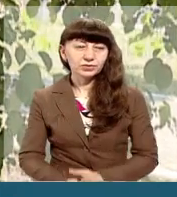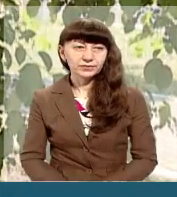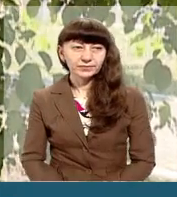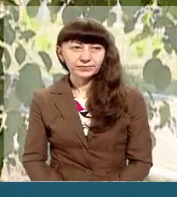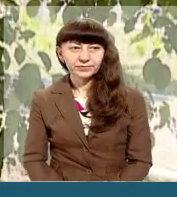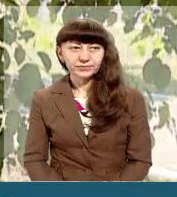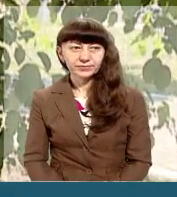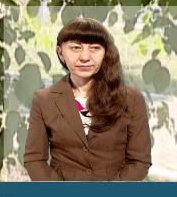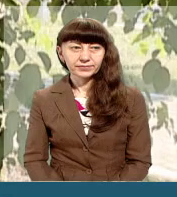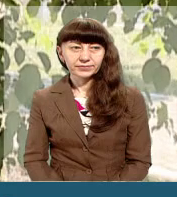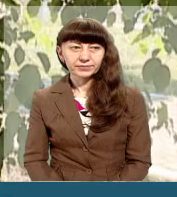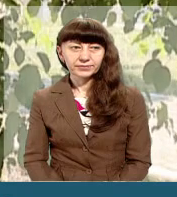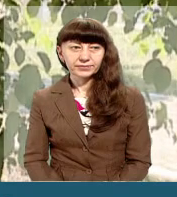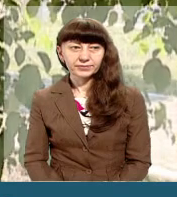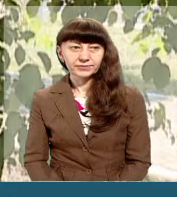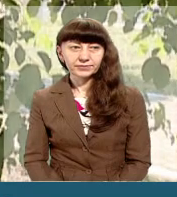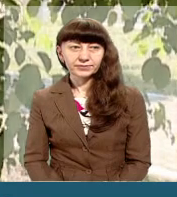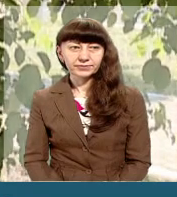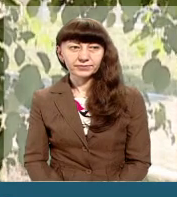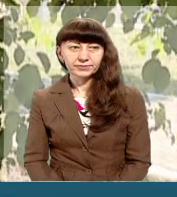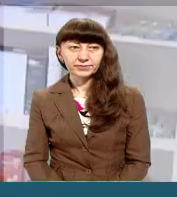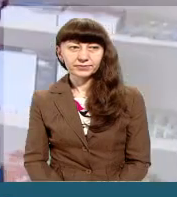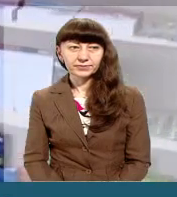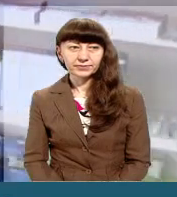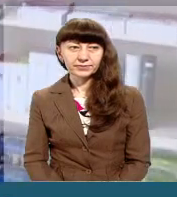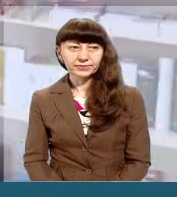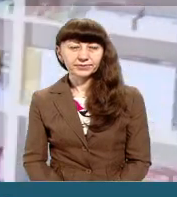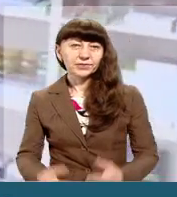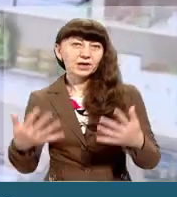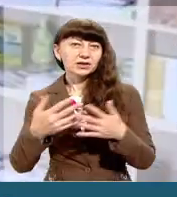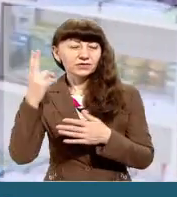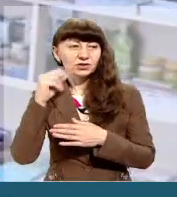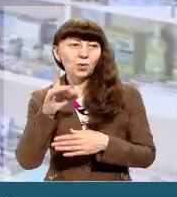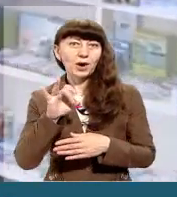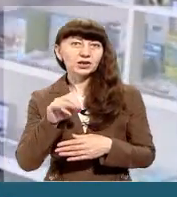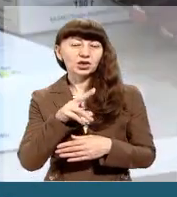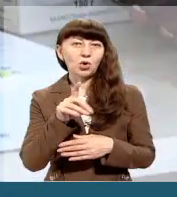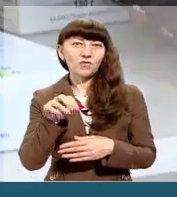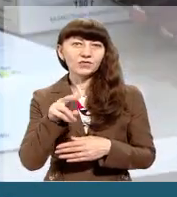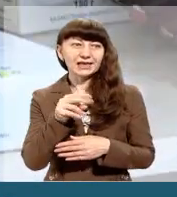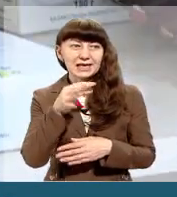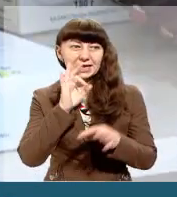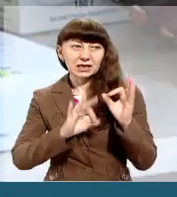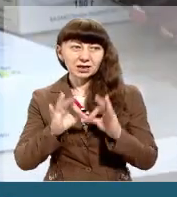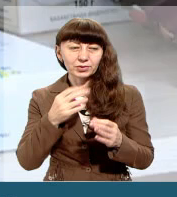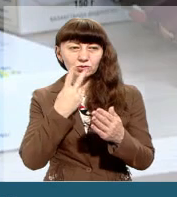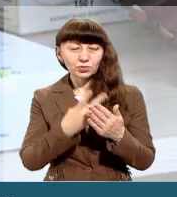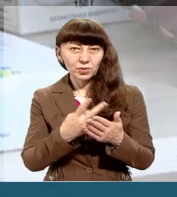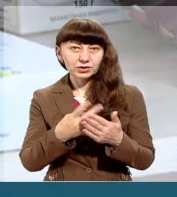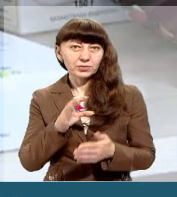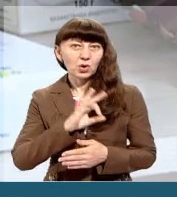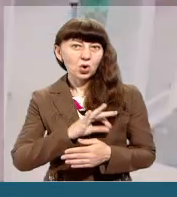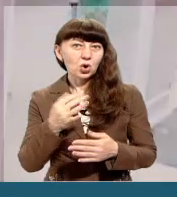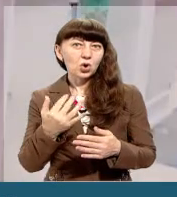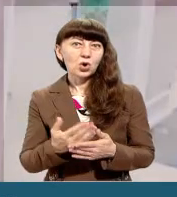это, в принципе, все возможно. И это не должно вызвать никаких проблем. Система цифровой маркировки лекарственных средств предусматривает применение